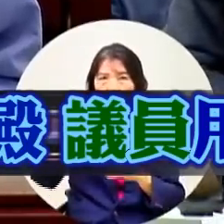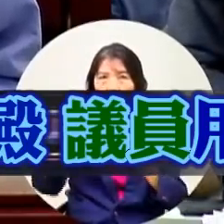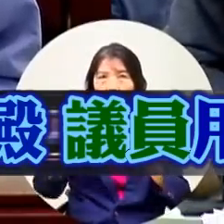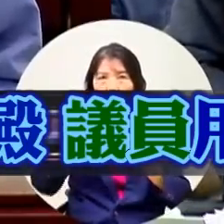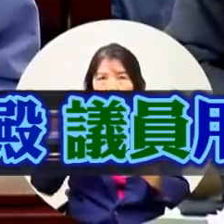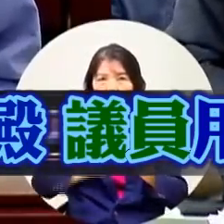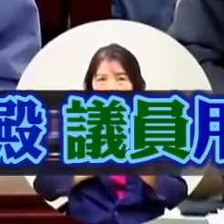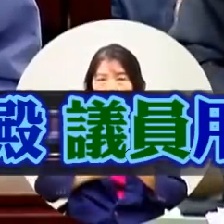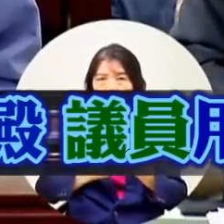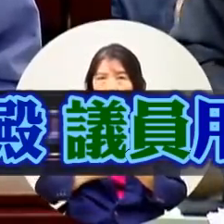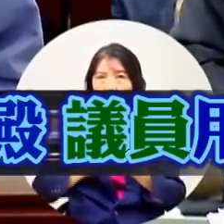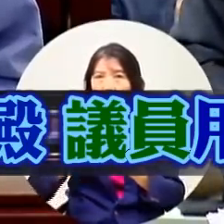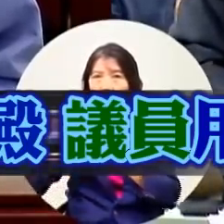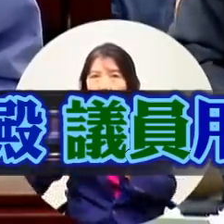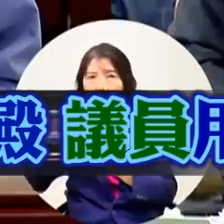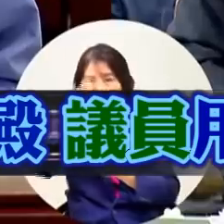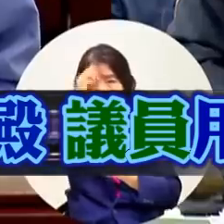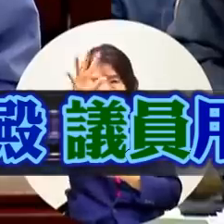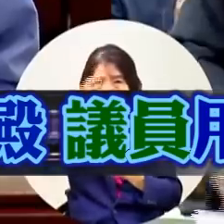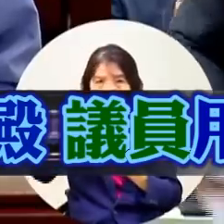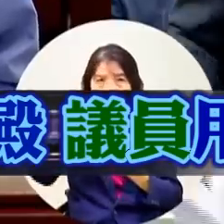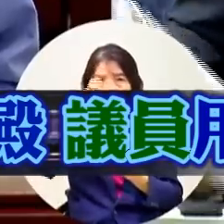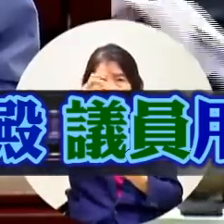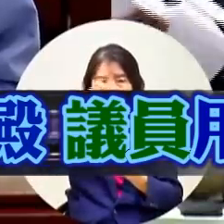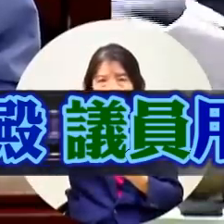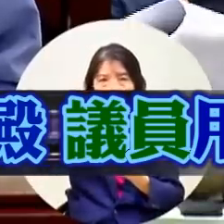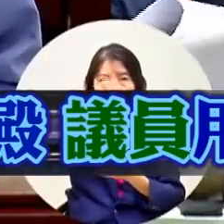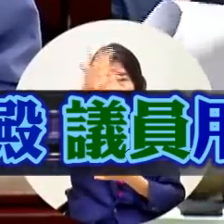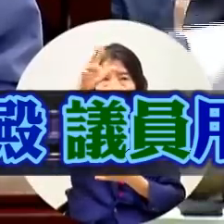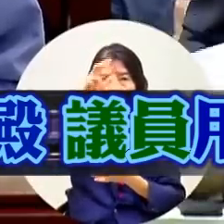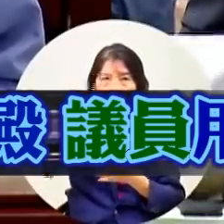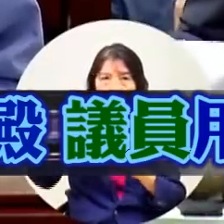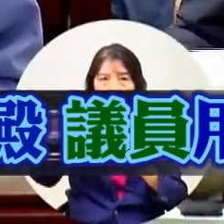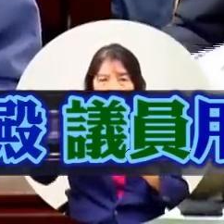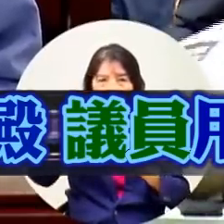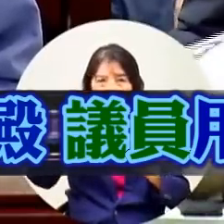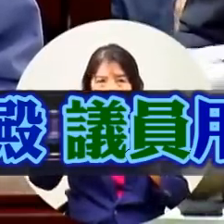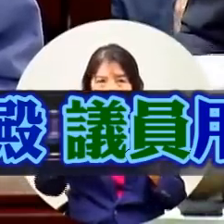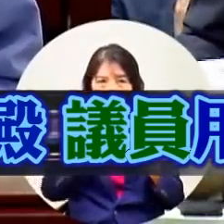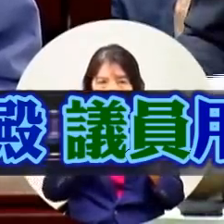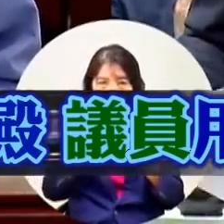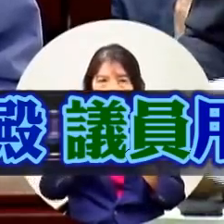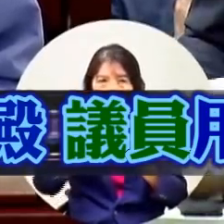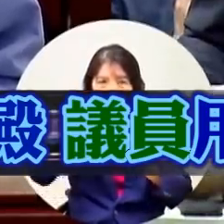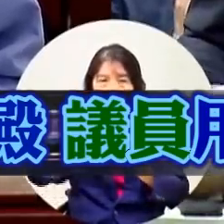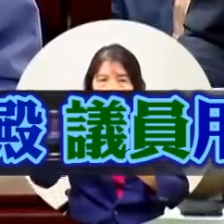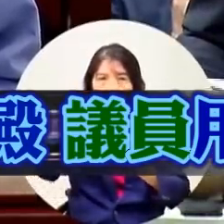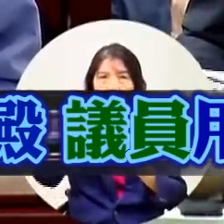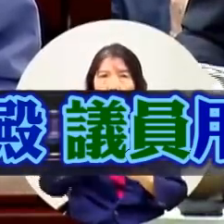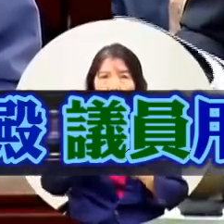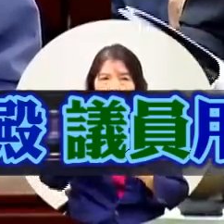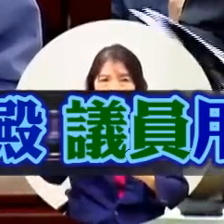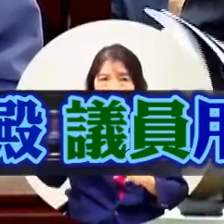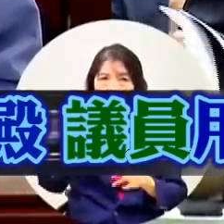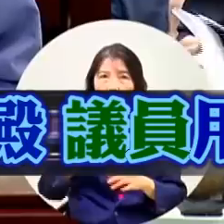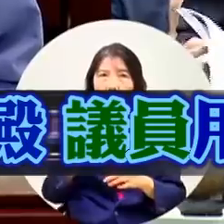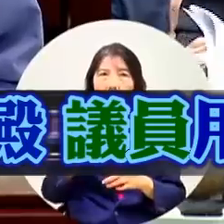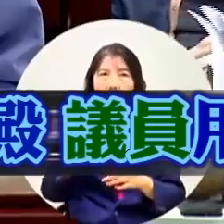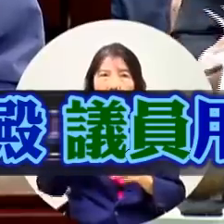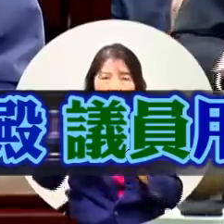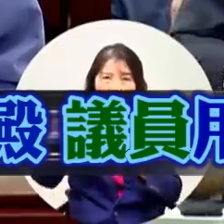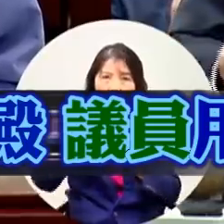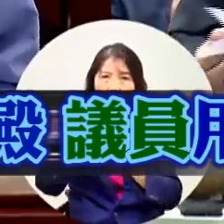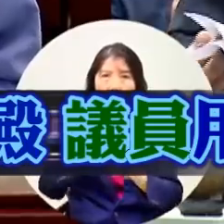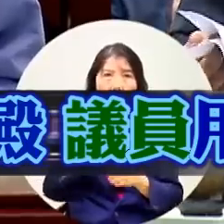所有报案的数字一定要扎扎实实，绝对不可以有灌水、虚伪、捏假，否